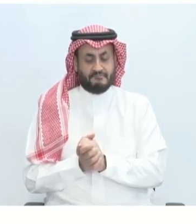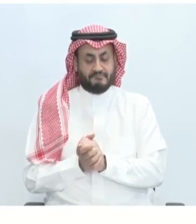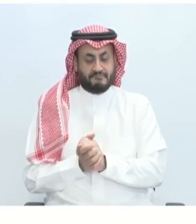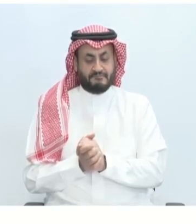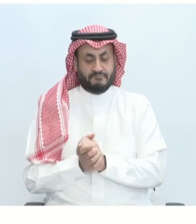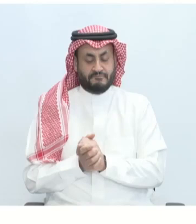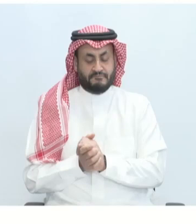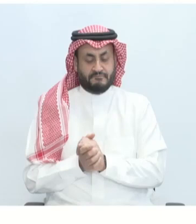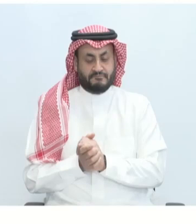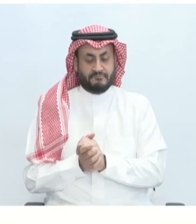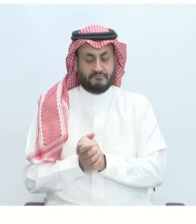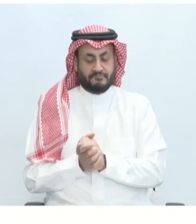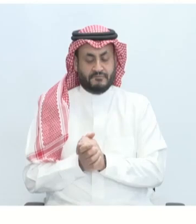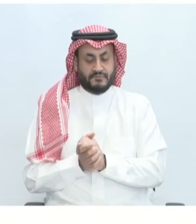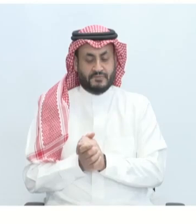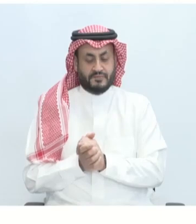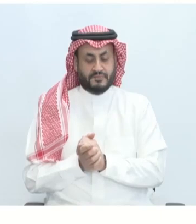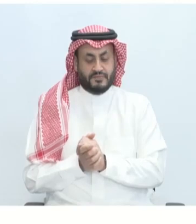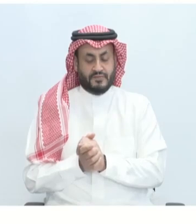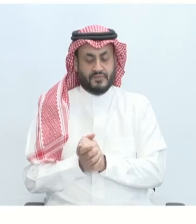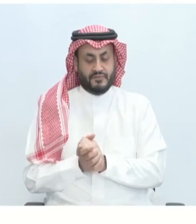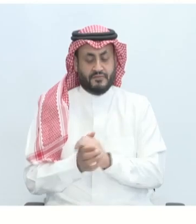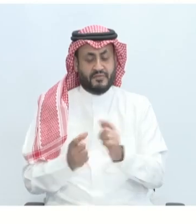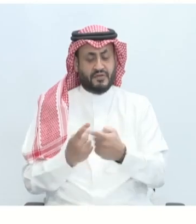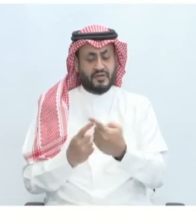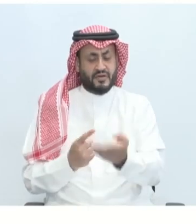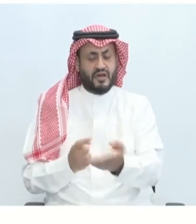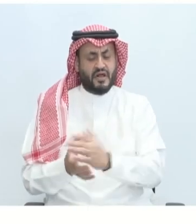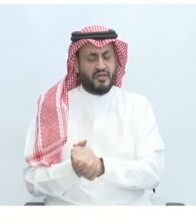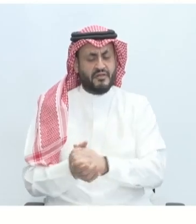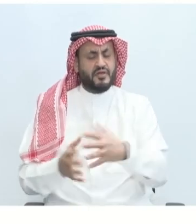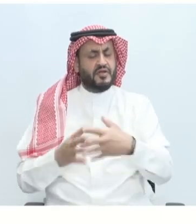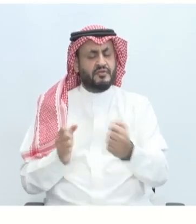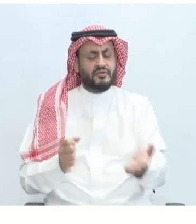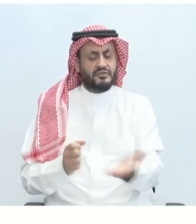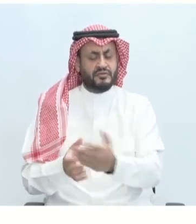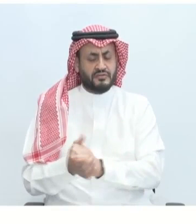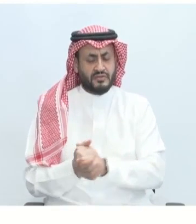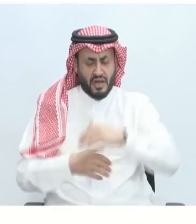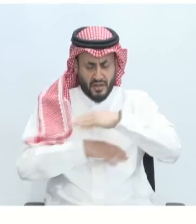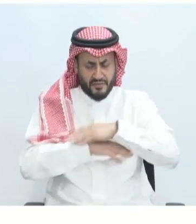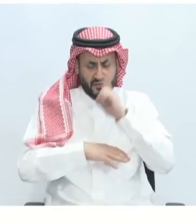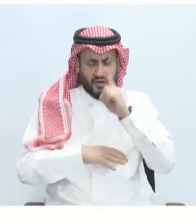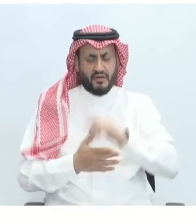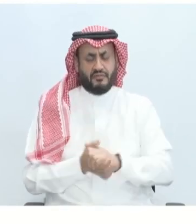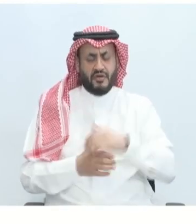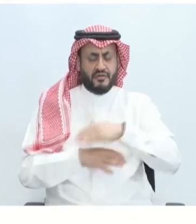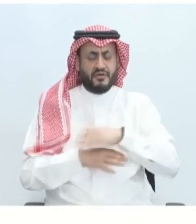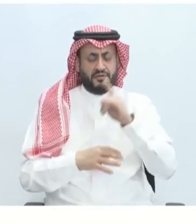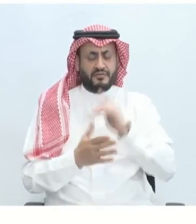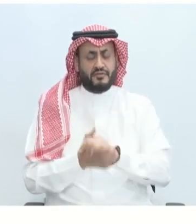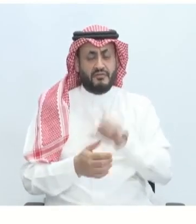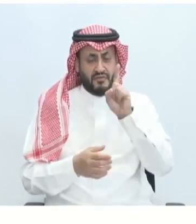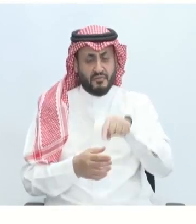هو وعلى الله فليتوكل المؤمنون فاولا واطيعوا الله واطيعوا الرسول اي اطيعوا الله فيما امر به ونهى